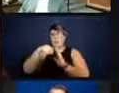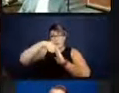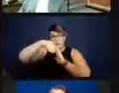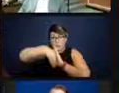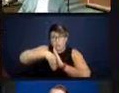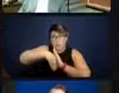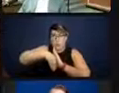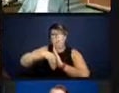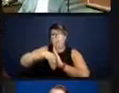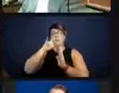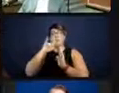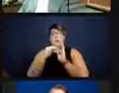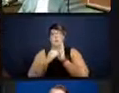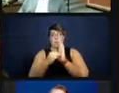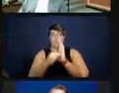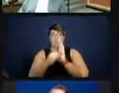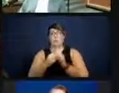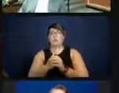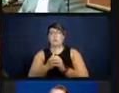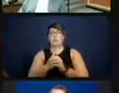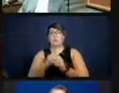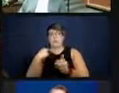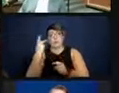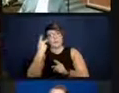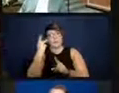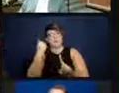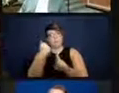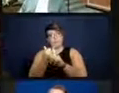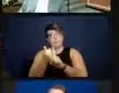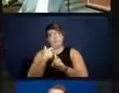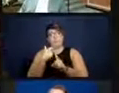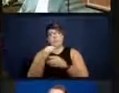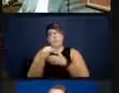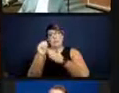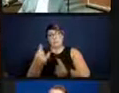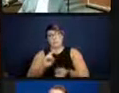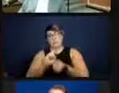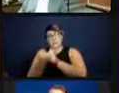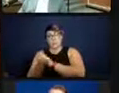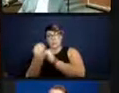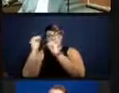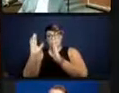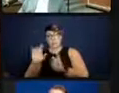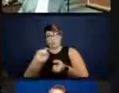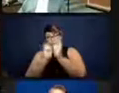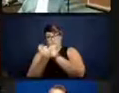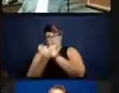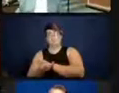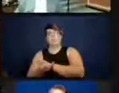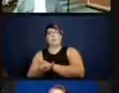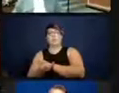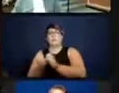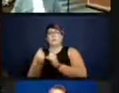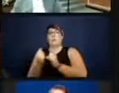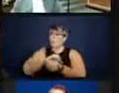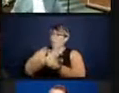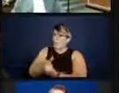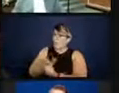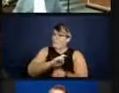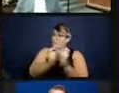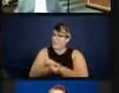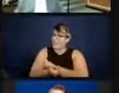2017 و2018، ربما هي الآن منخرطة أكثر في هذا النموذج. وكان لدينا عدد من التغيرات،